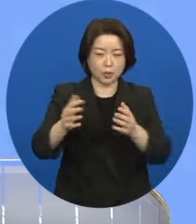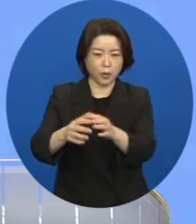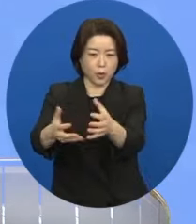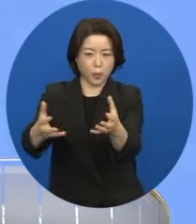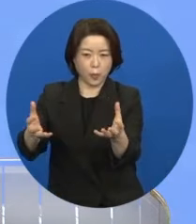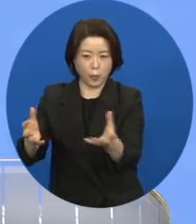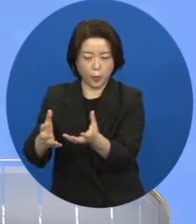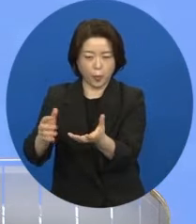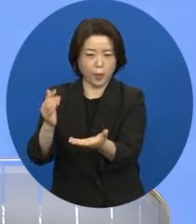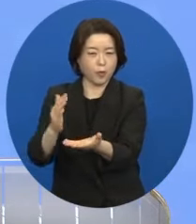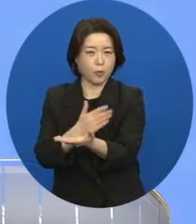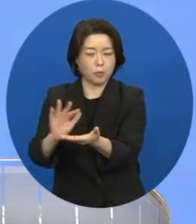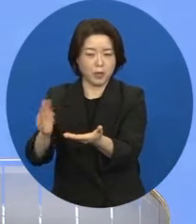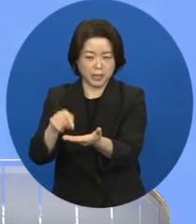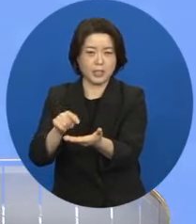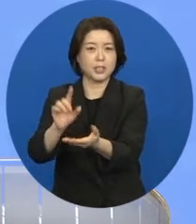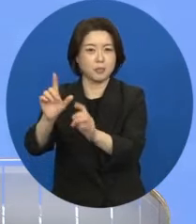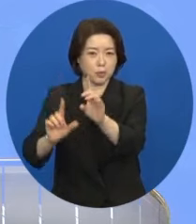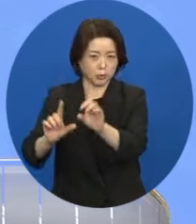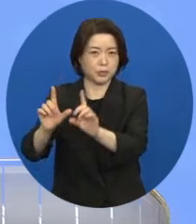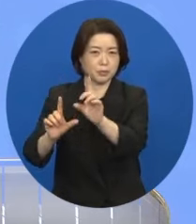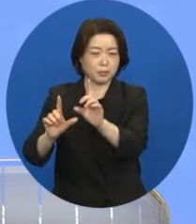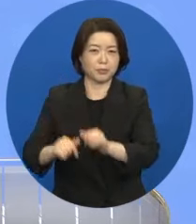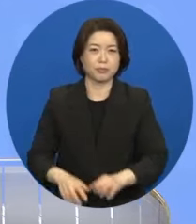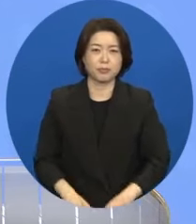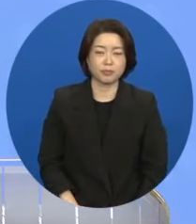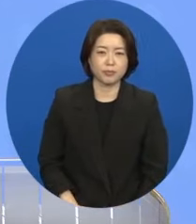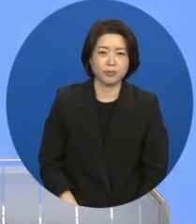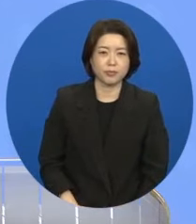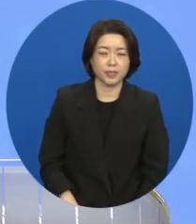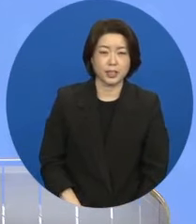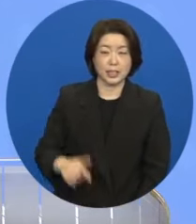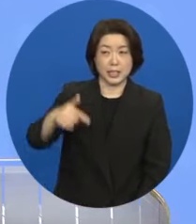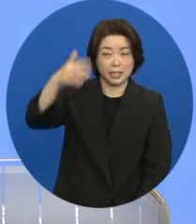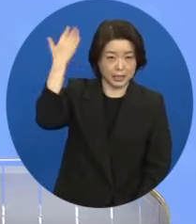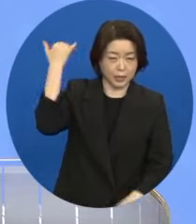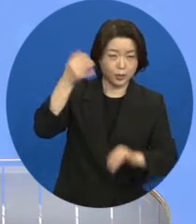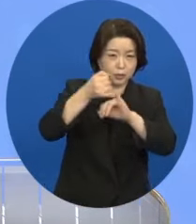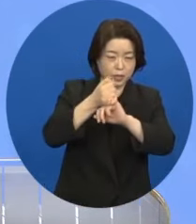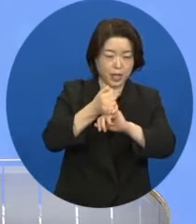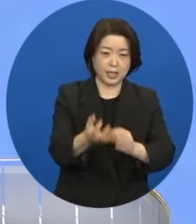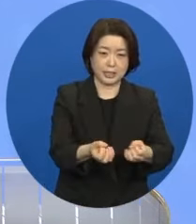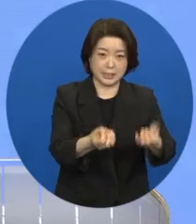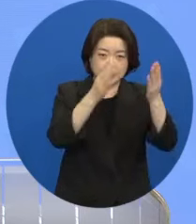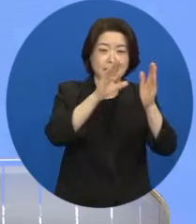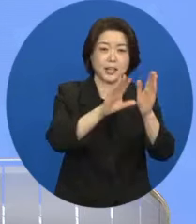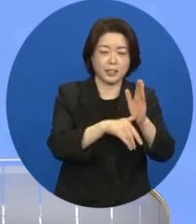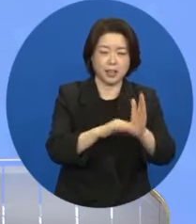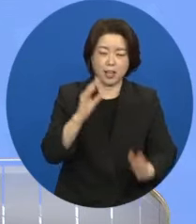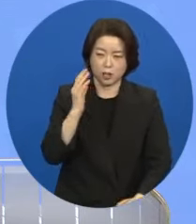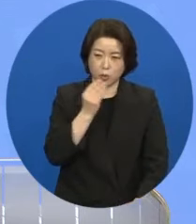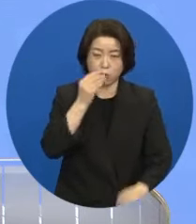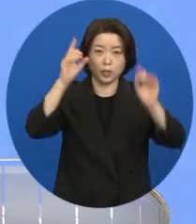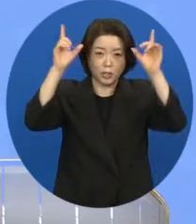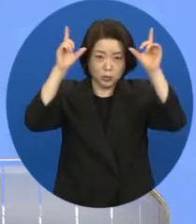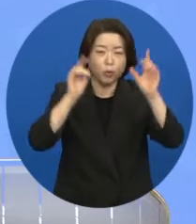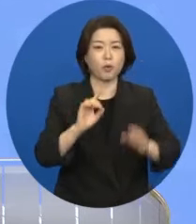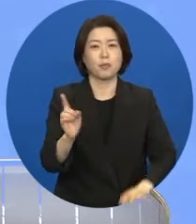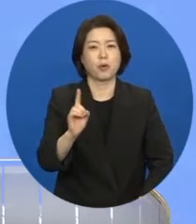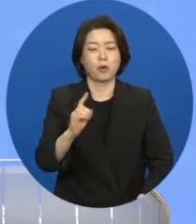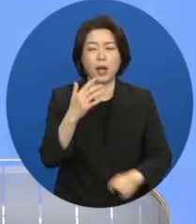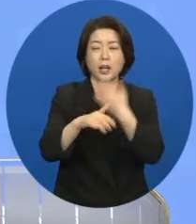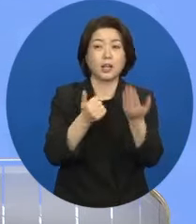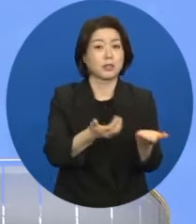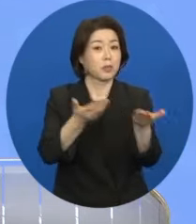상태를 말합니다 그래서 여러분 이제 구약의 제사 중에 거룩한 소 거룩한 소가 하나님께